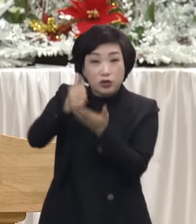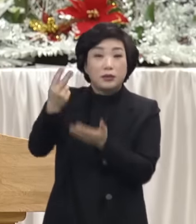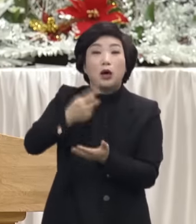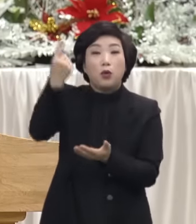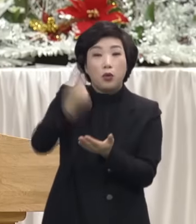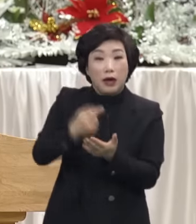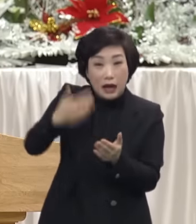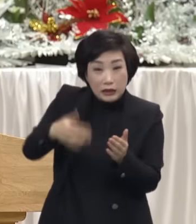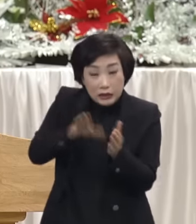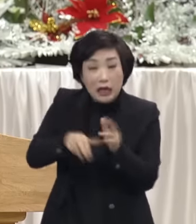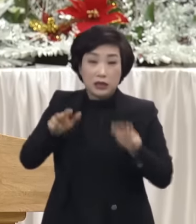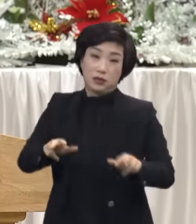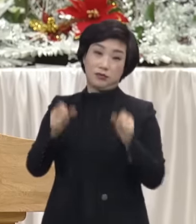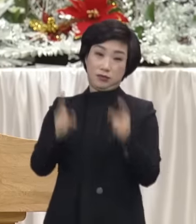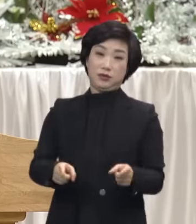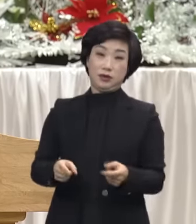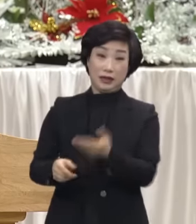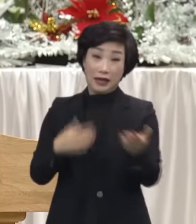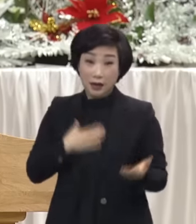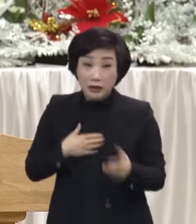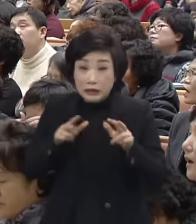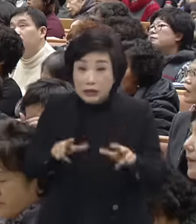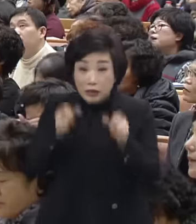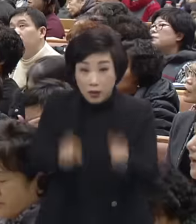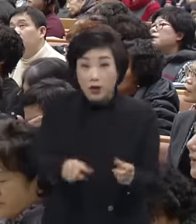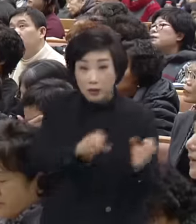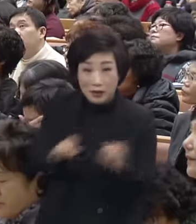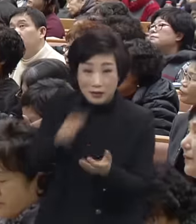시간이다. 그 시간을 놓치지 마라.